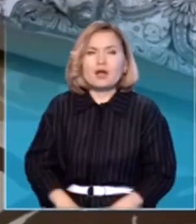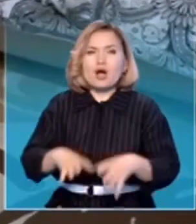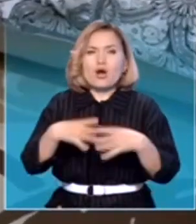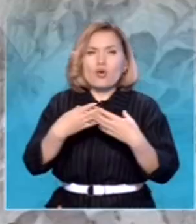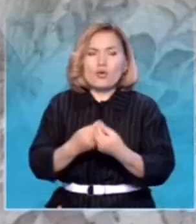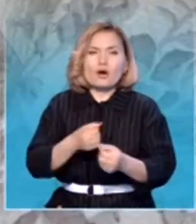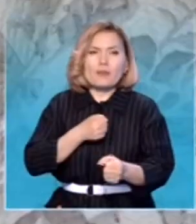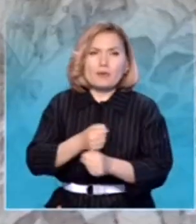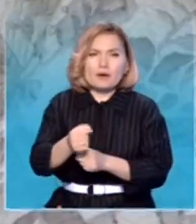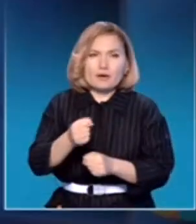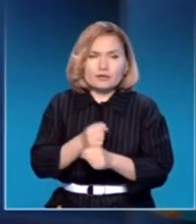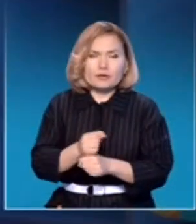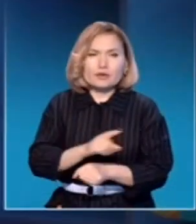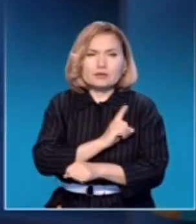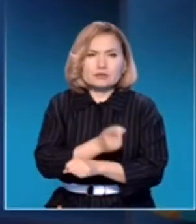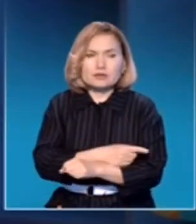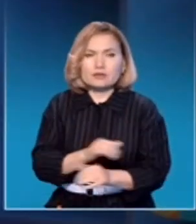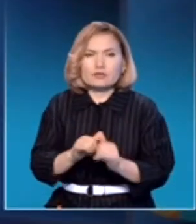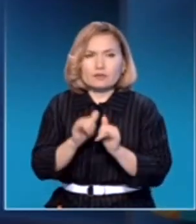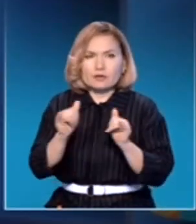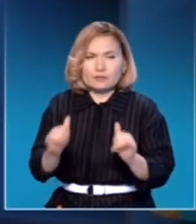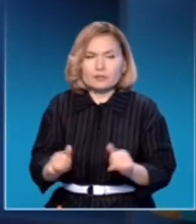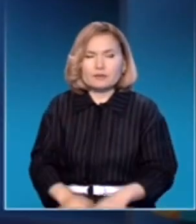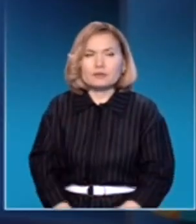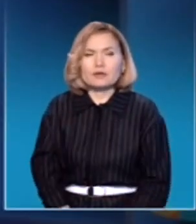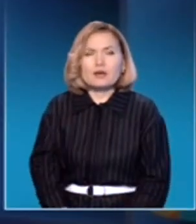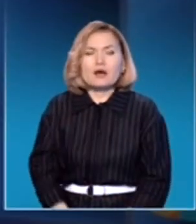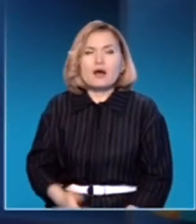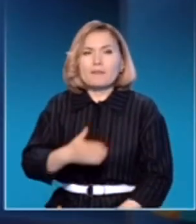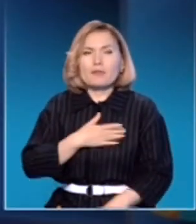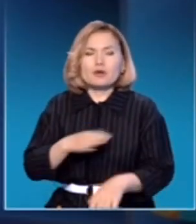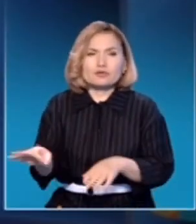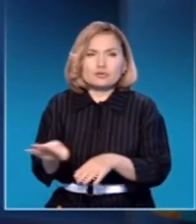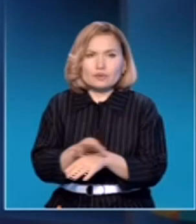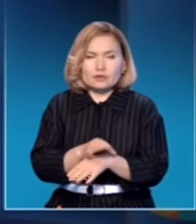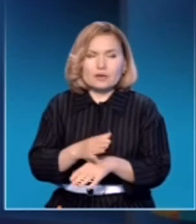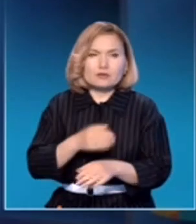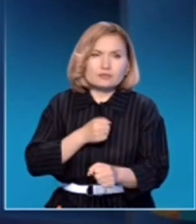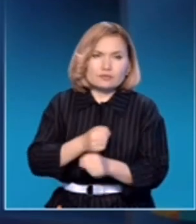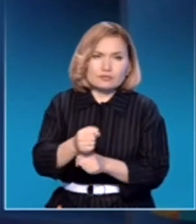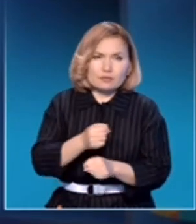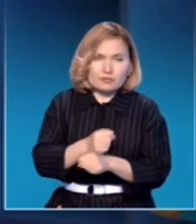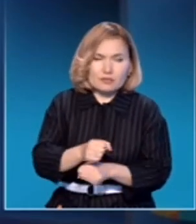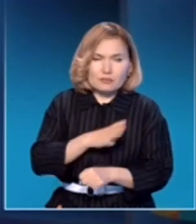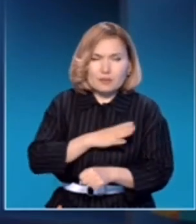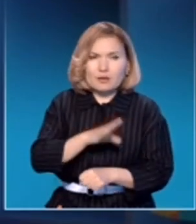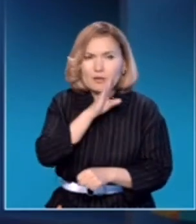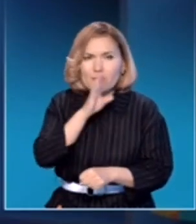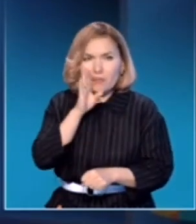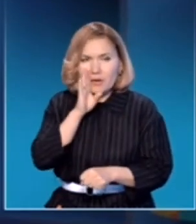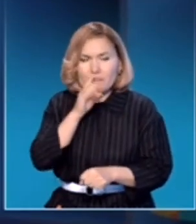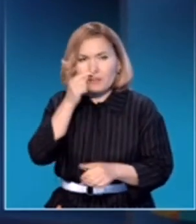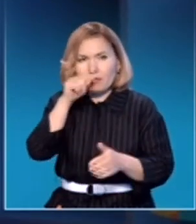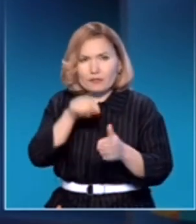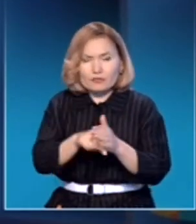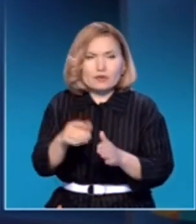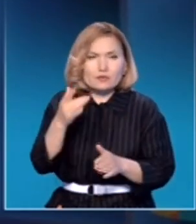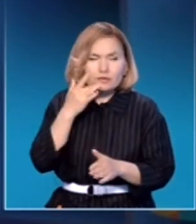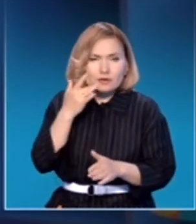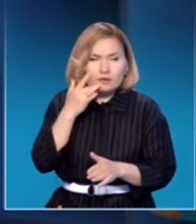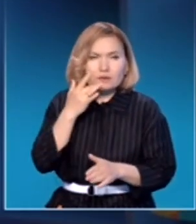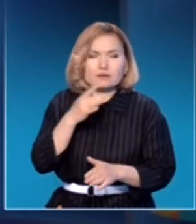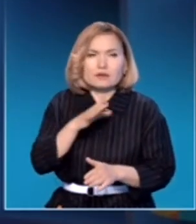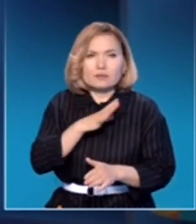Отбасындағы жанжал азаймай тұр. Бұл жерде мен жолдасымның мамасында кінәсі көп болды. Көп араласатын.